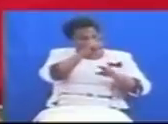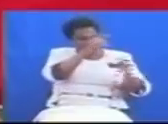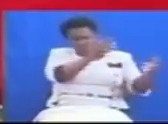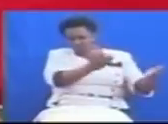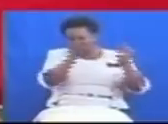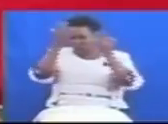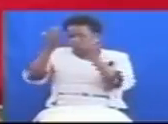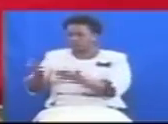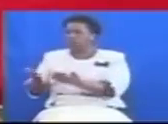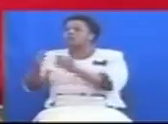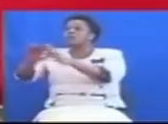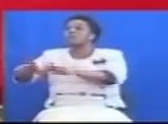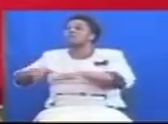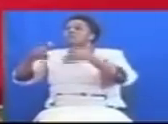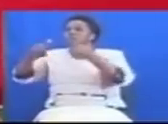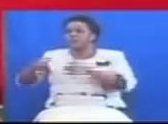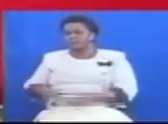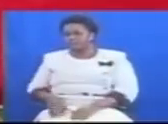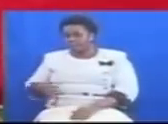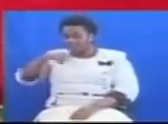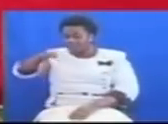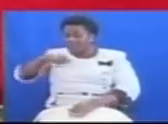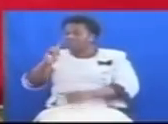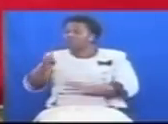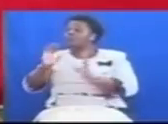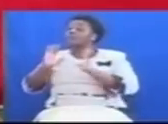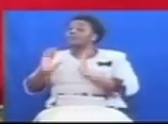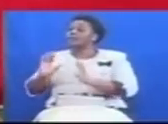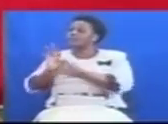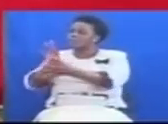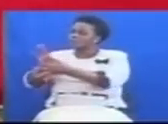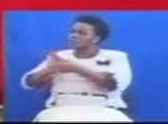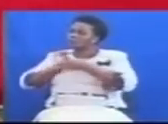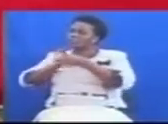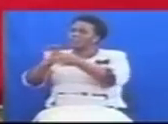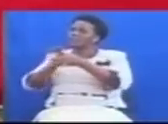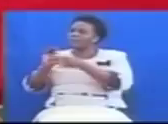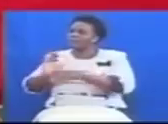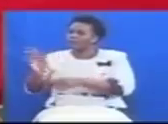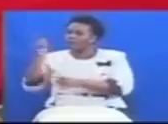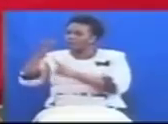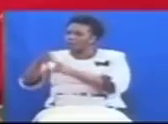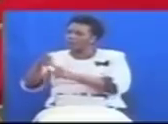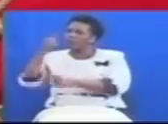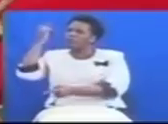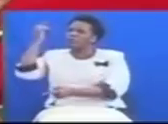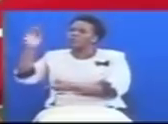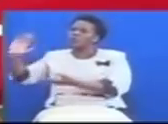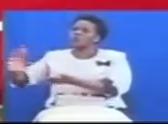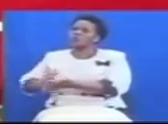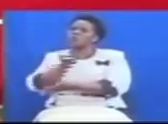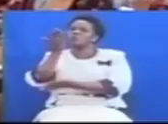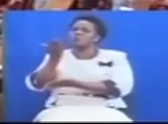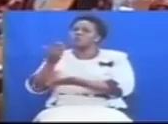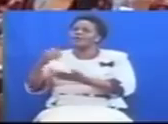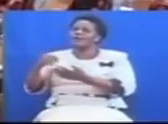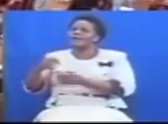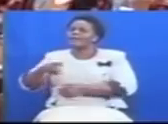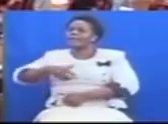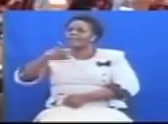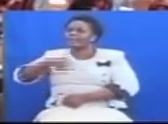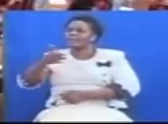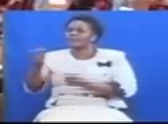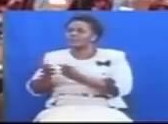tupo tayari kushirikiana nao wananchi wa Korogwe na Mheshimiwa Mbunge wao ili tuhakikishe kazi hii inafanyika vizuri na kukamilisha kuondoa kero zilizopo pale.